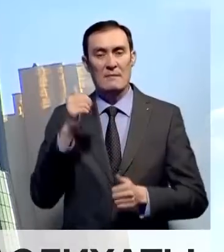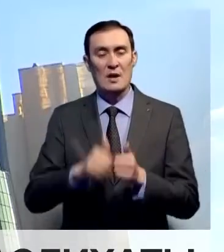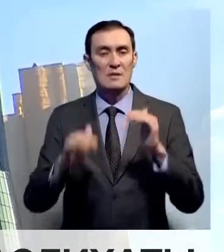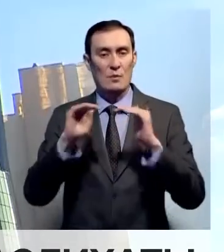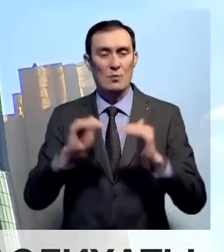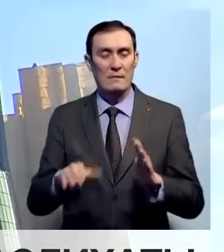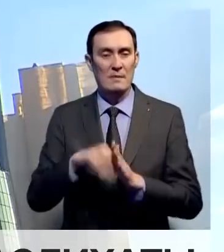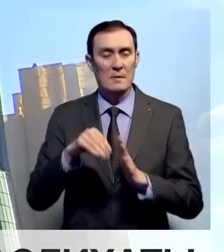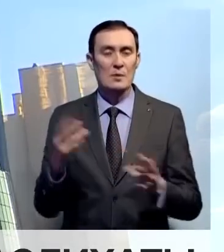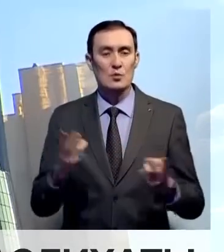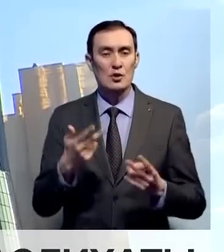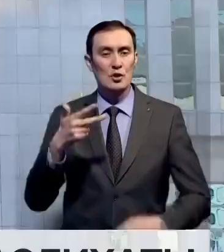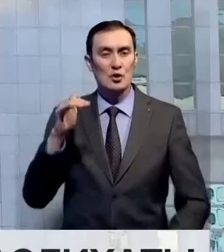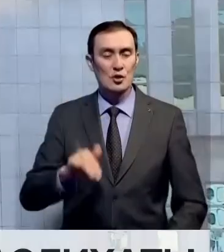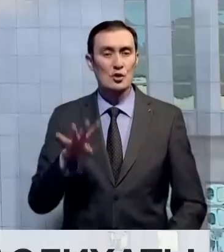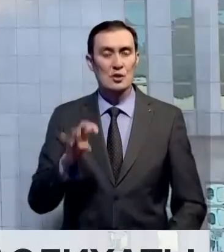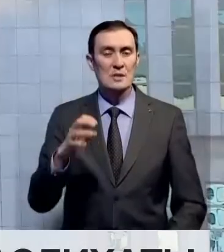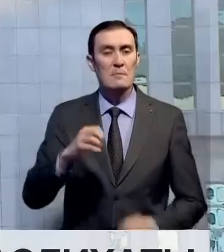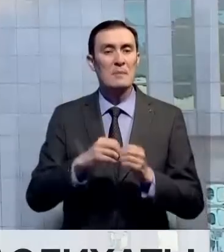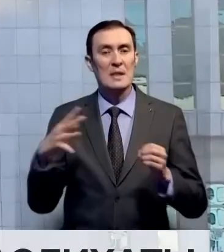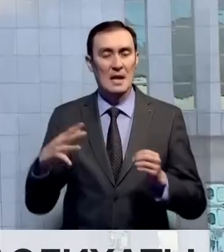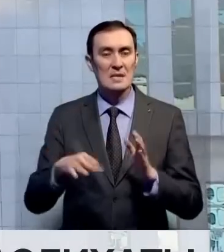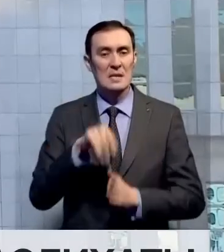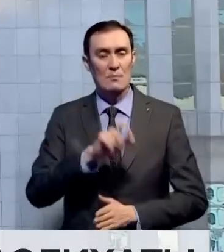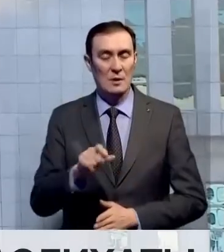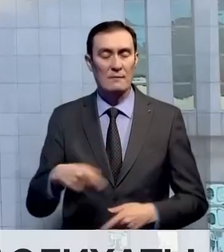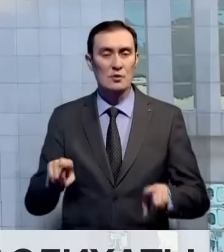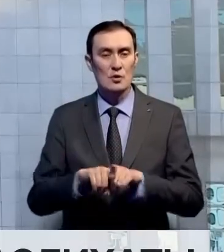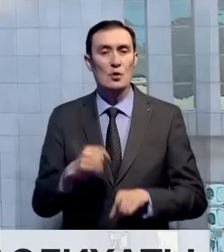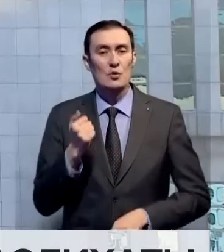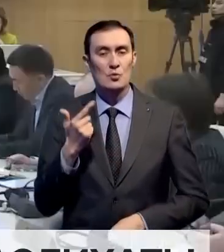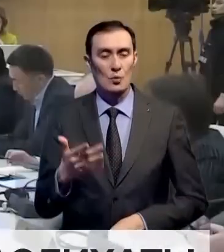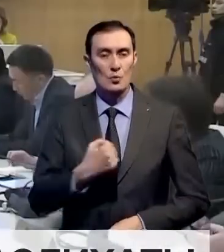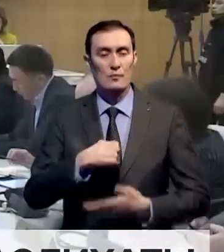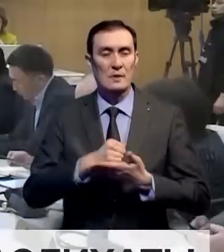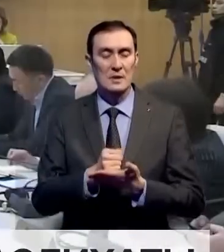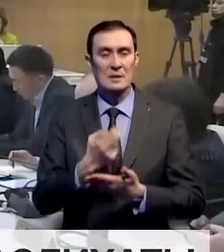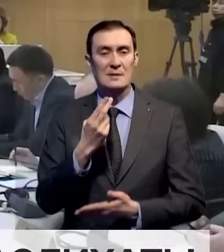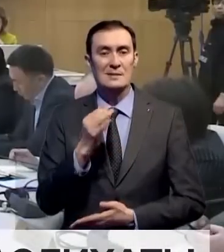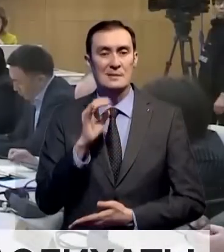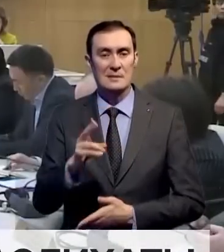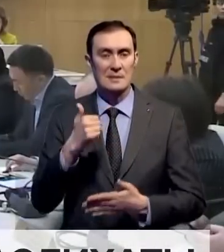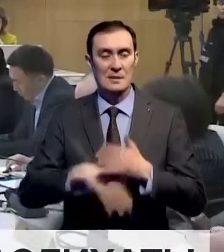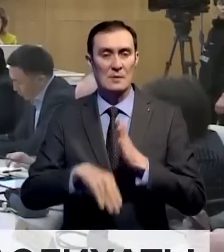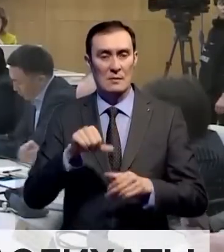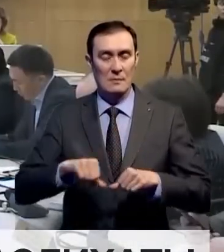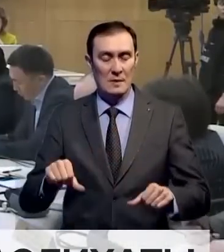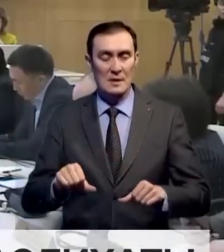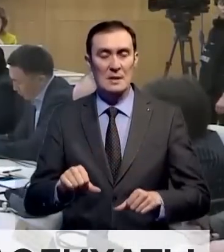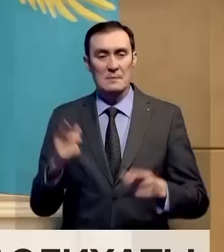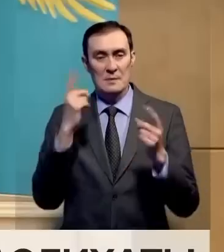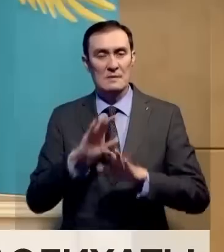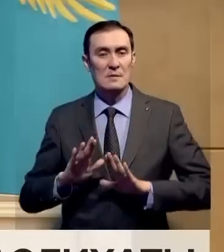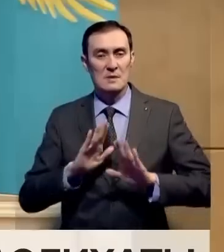уровня. Избрать предстоит 3415 депутатов. Именно столько мандатов утвердил ЦИК. Как отметил зампредседателя Центра